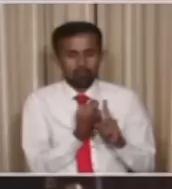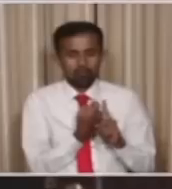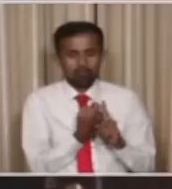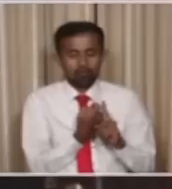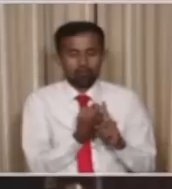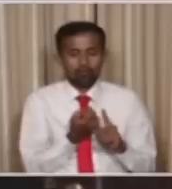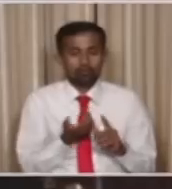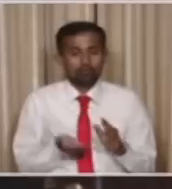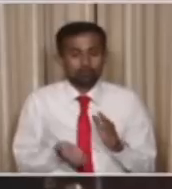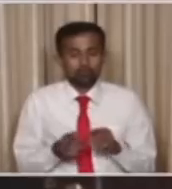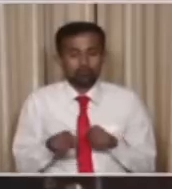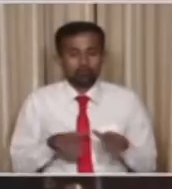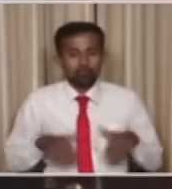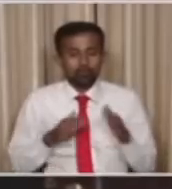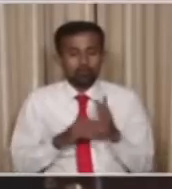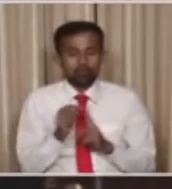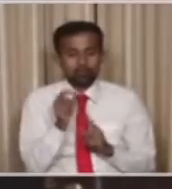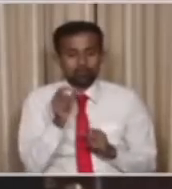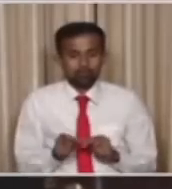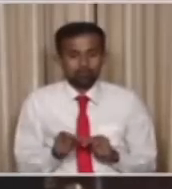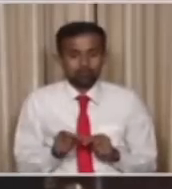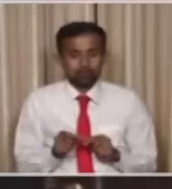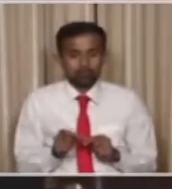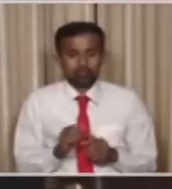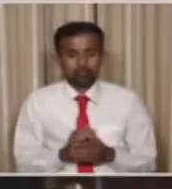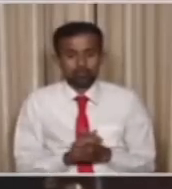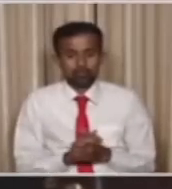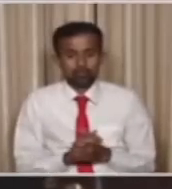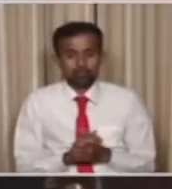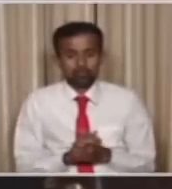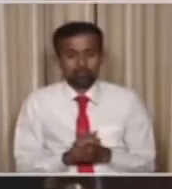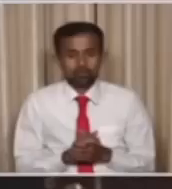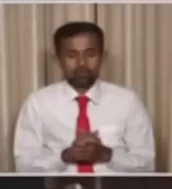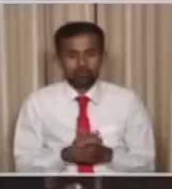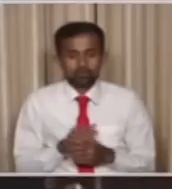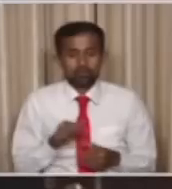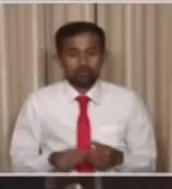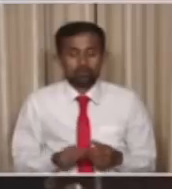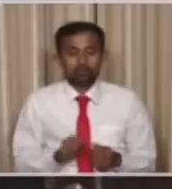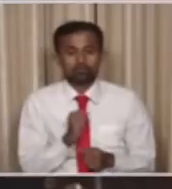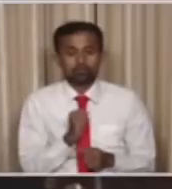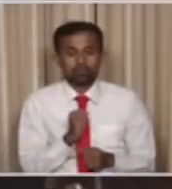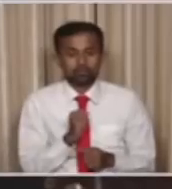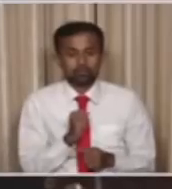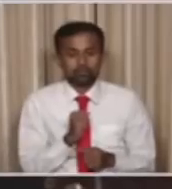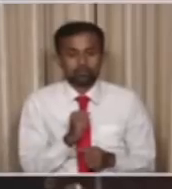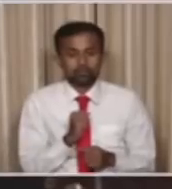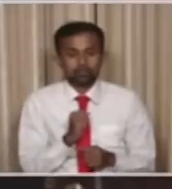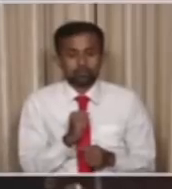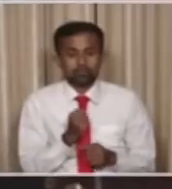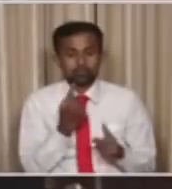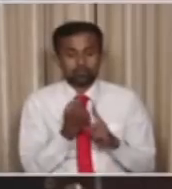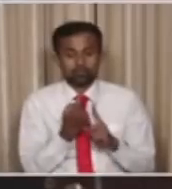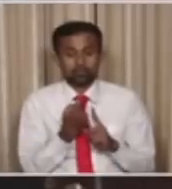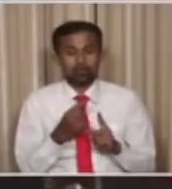මේ වගේ සෞඛ්‍ය අමාත්‍යවරයෙක් ආපු අපිට වාසල මත කාලයක් තිබ්බ කියලා තමයි අපි බලාපොරොත්තු වෙන්නේ. මොකද අපිට මහනුවර